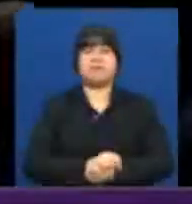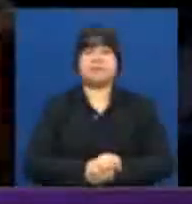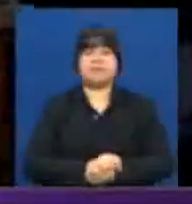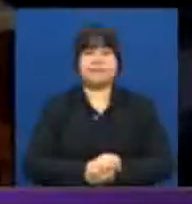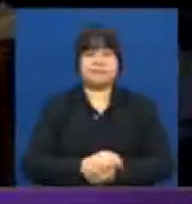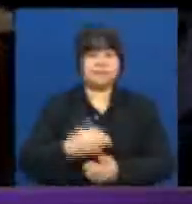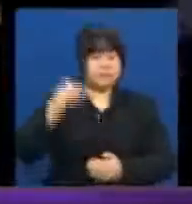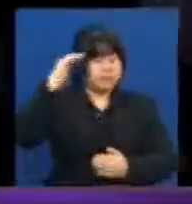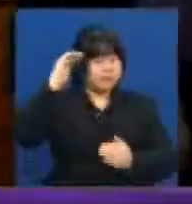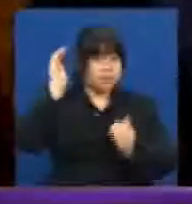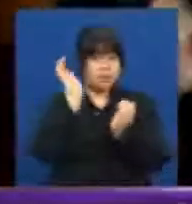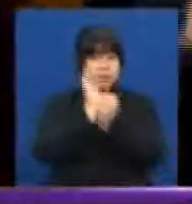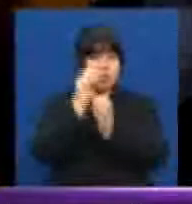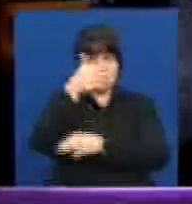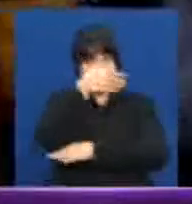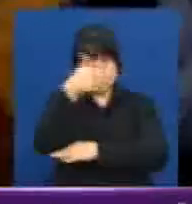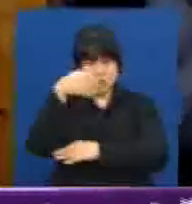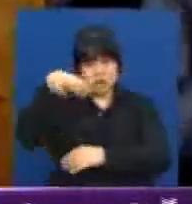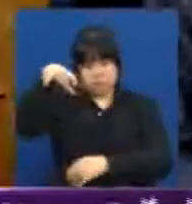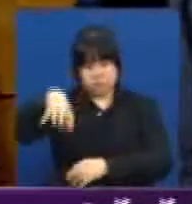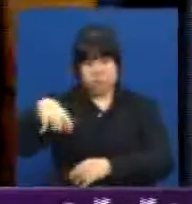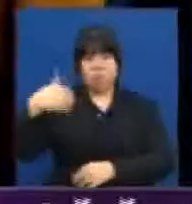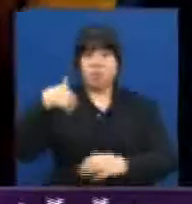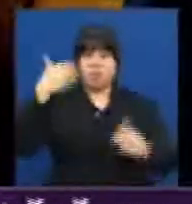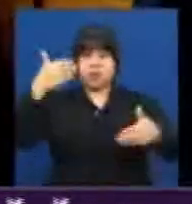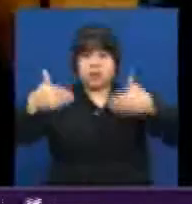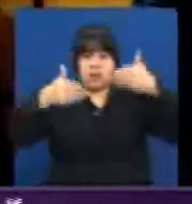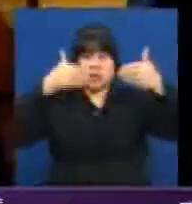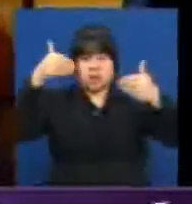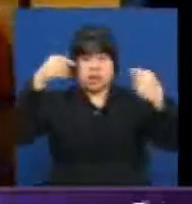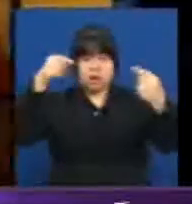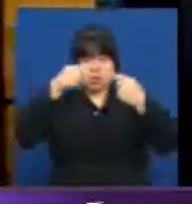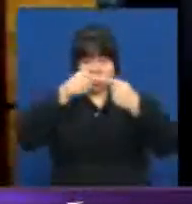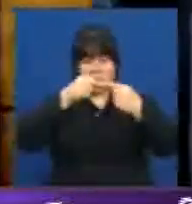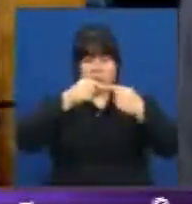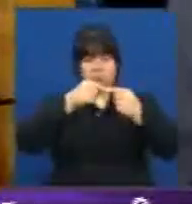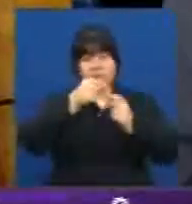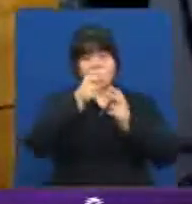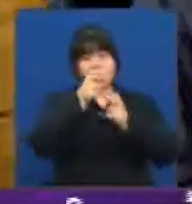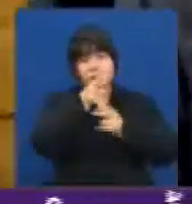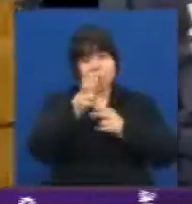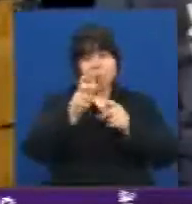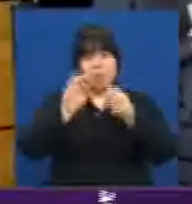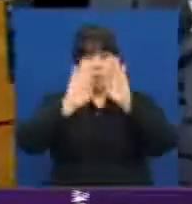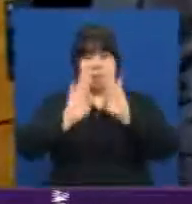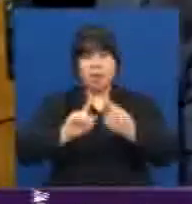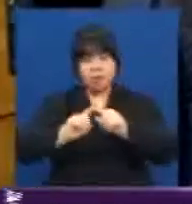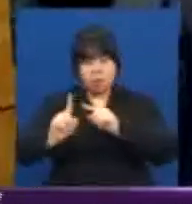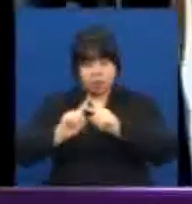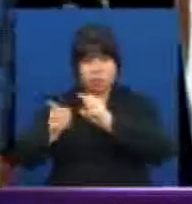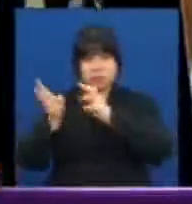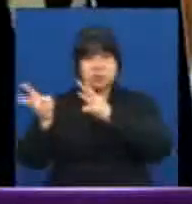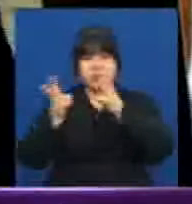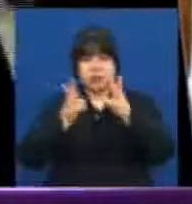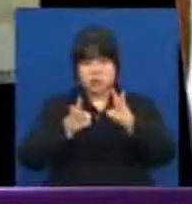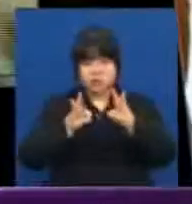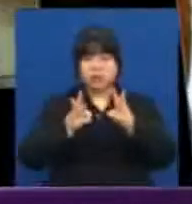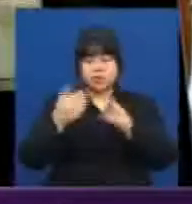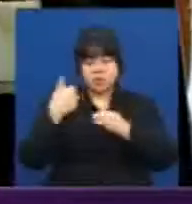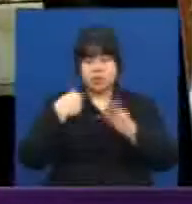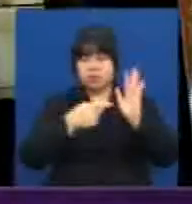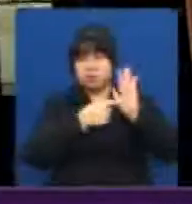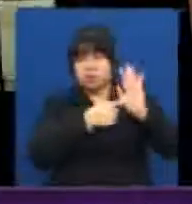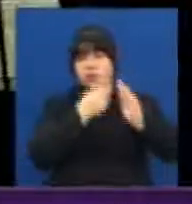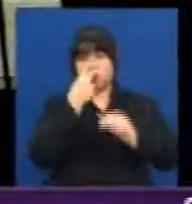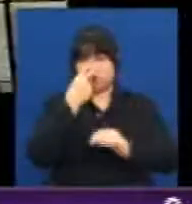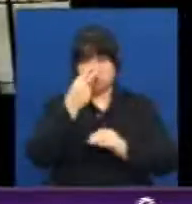แห่งชาติค่ะก็ได้เตรียมจัดแสดงนิทรรศการเกี่ยวกับอาวุธปืนตลอดจนการทำลายอาวุธต่างๆด้วยวิธีการหลอม